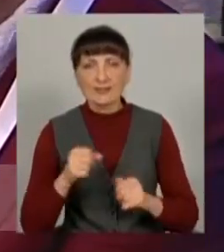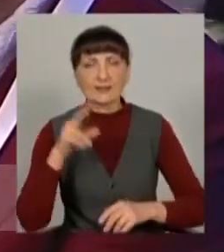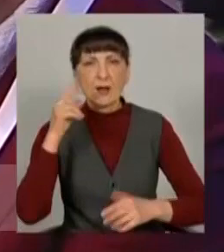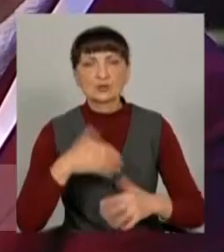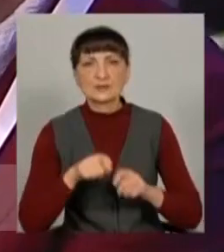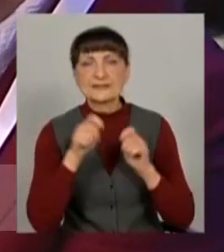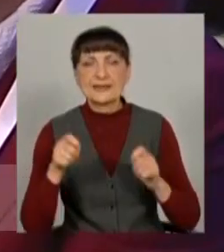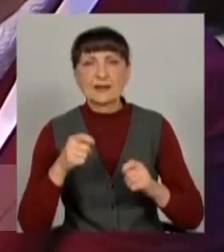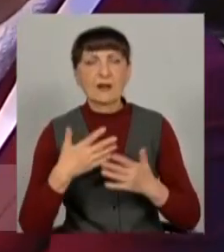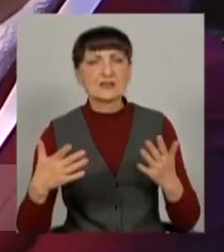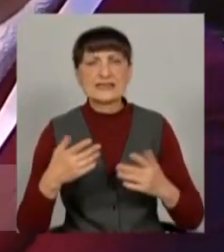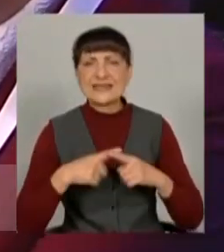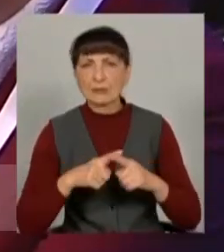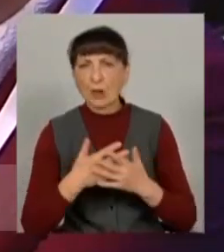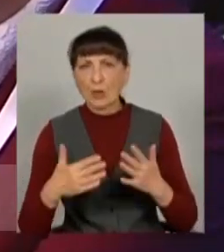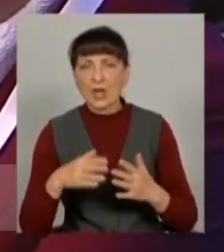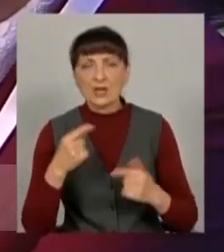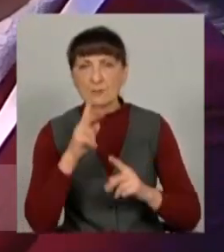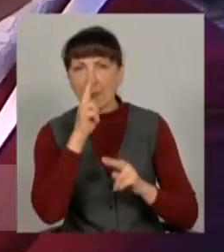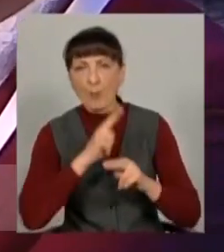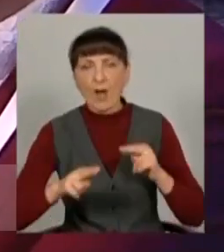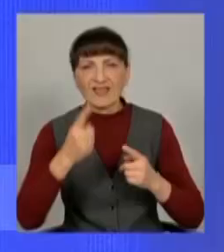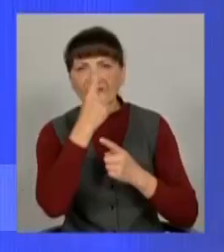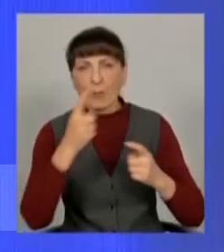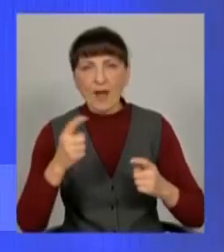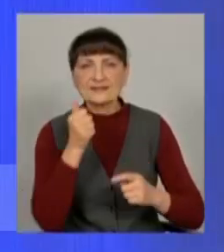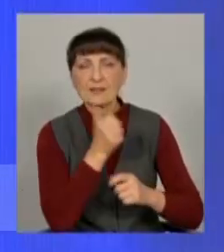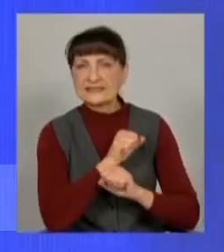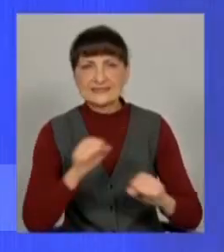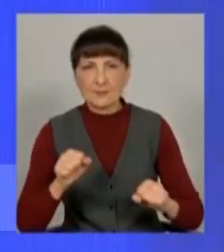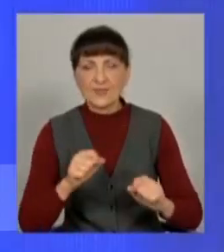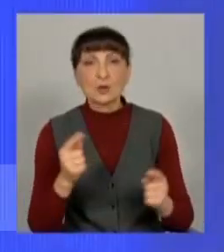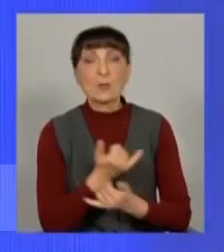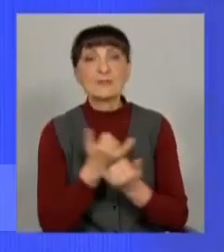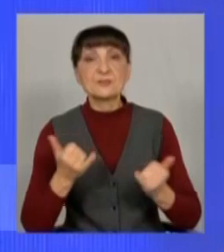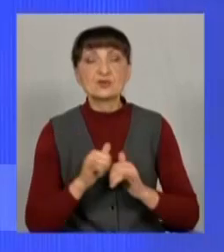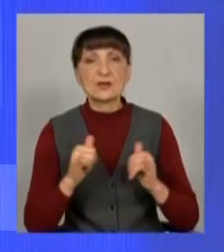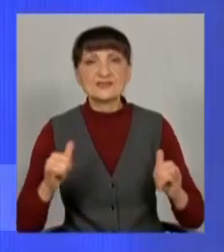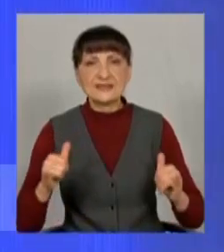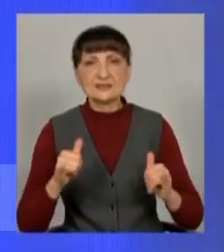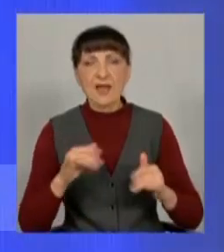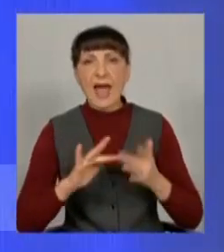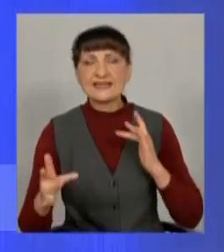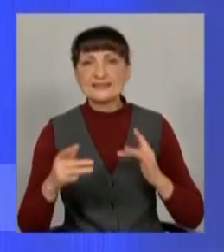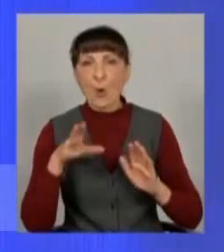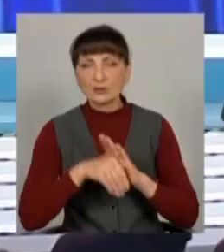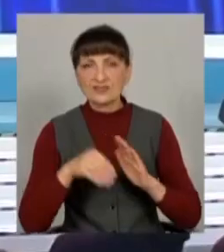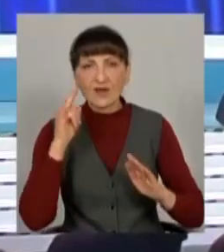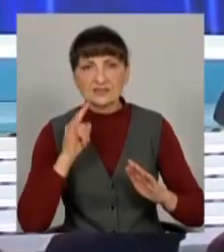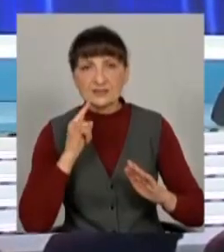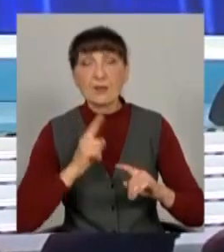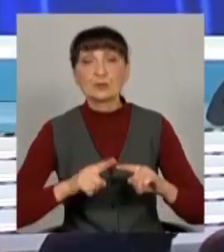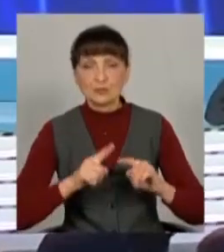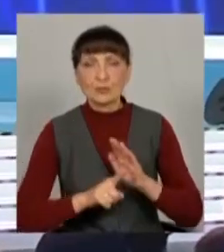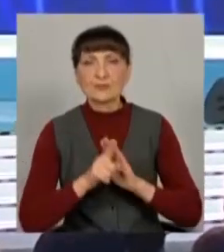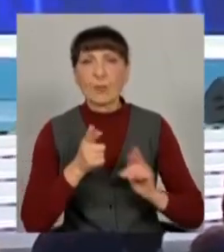технологией и исключить возможность утечки конфиденциальной информации А чтобы обеспечить развитие отрасли в Казахстане в стране вскоре